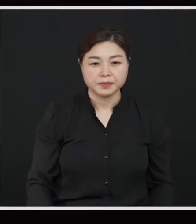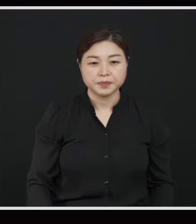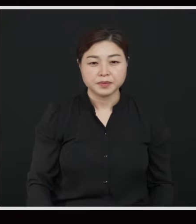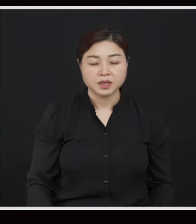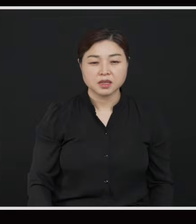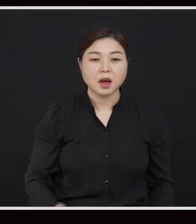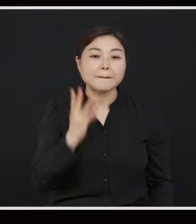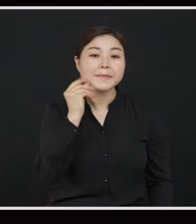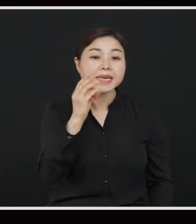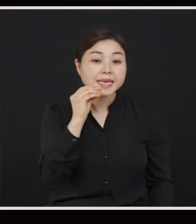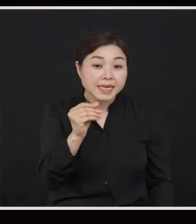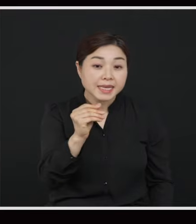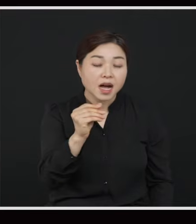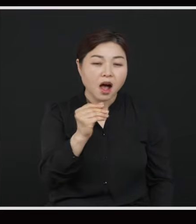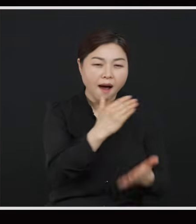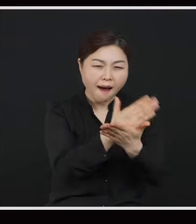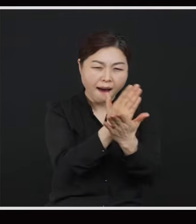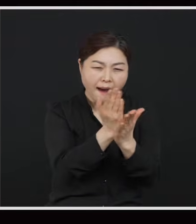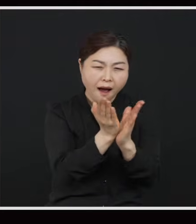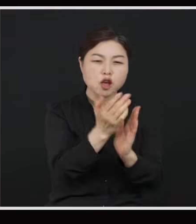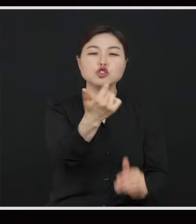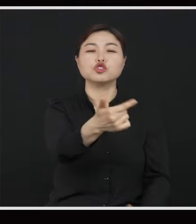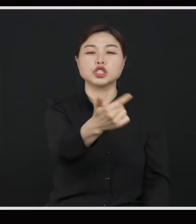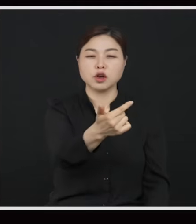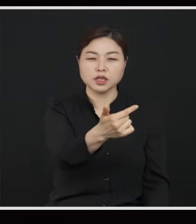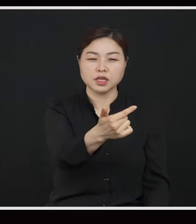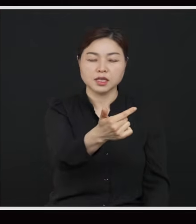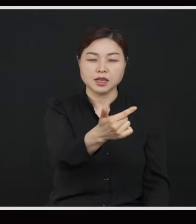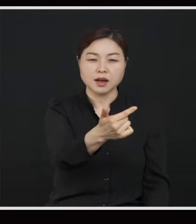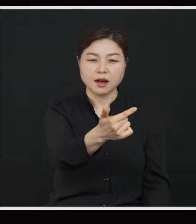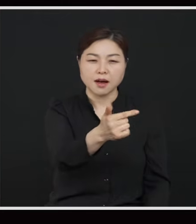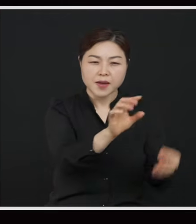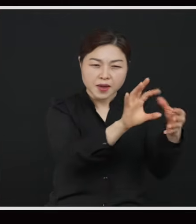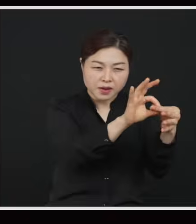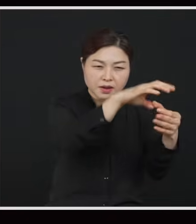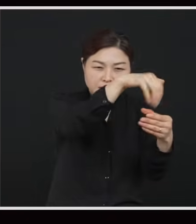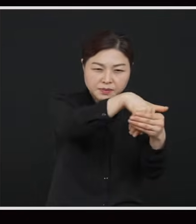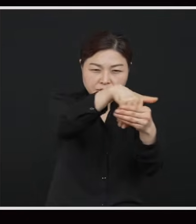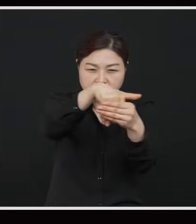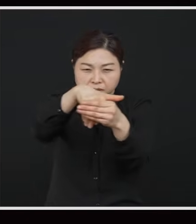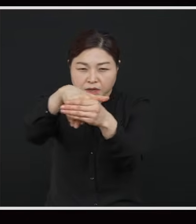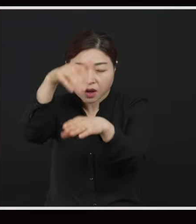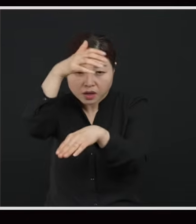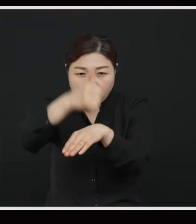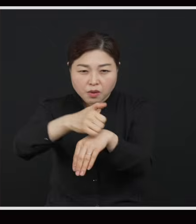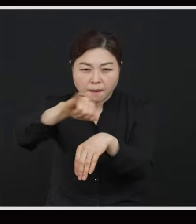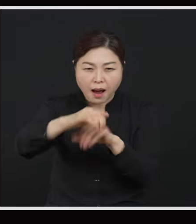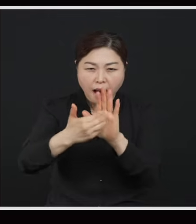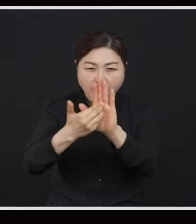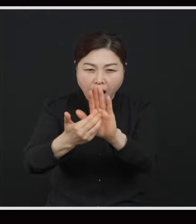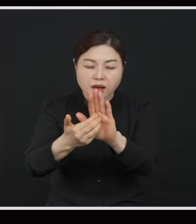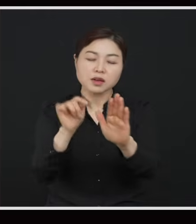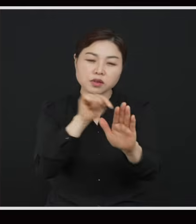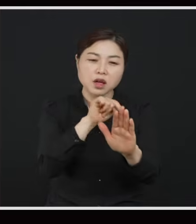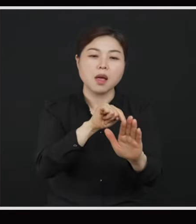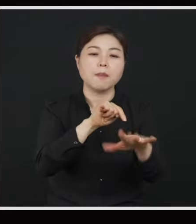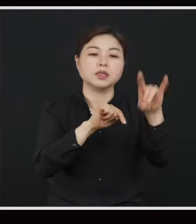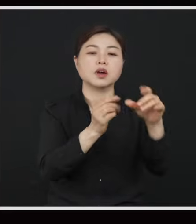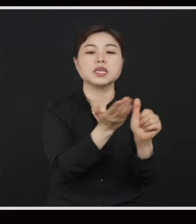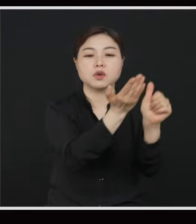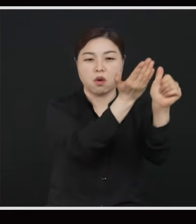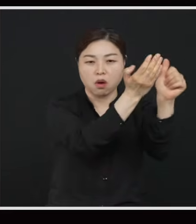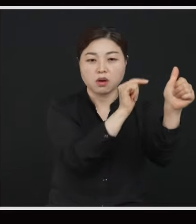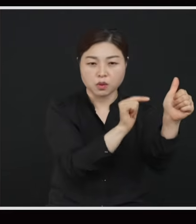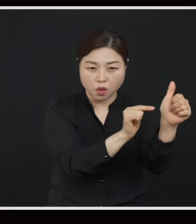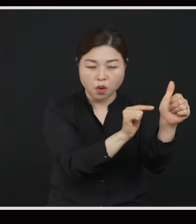사람이 밀 6,000종을 서로 교배를 해서 병충해 내성이 있는 거를 먼저 만들고, 그